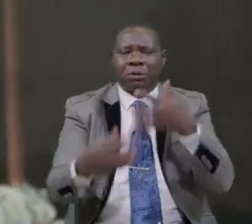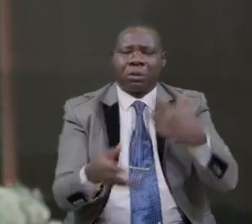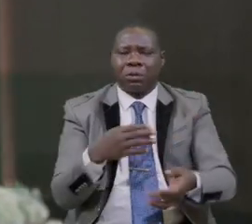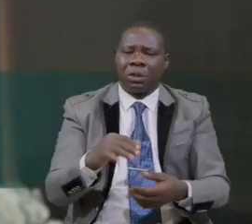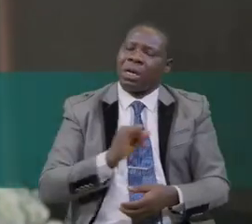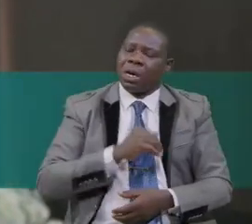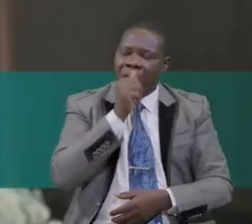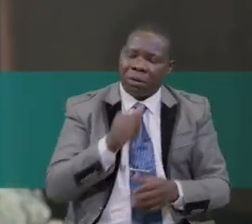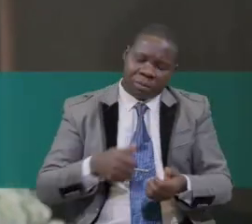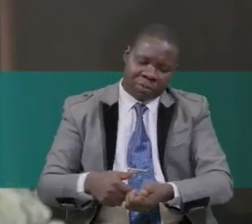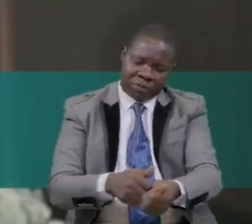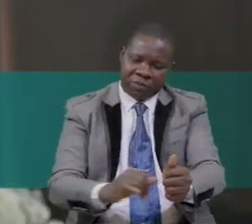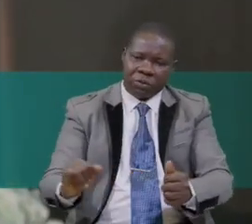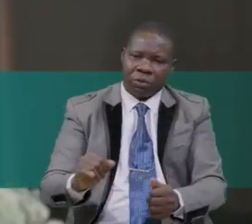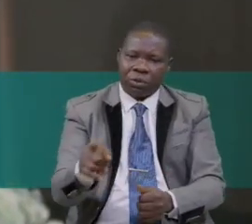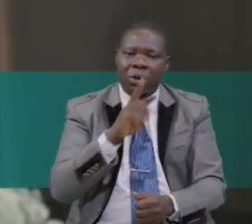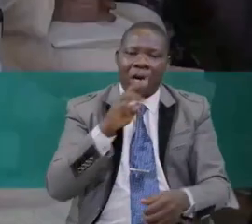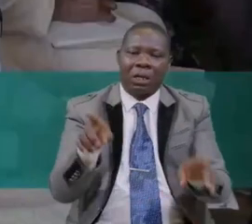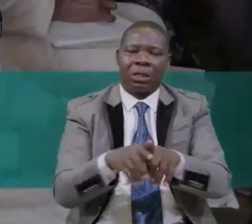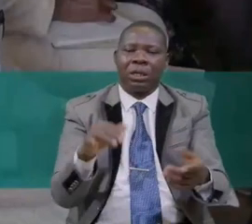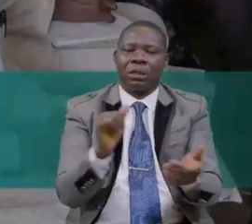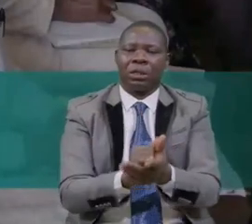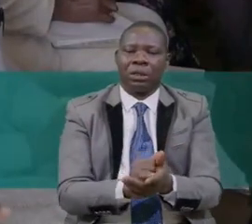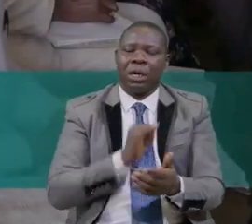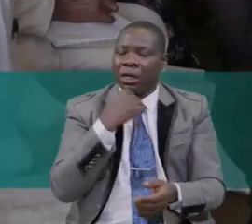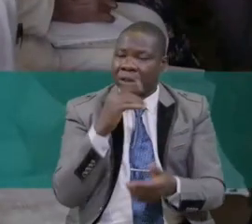tu es comme ça. J'ai dit, tu es comme ça.